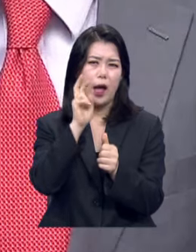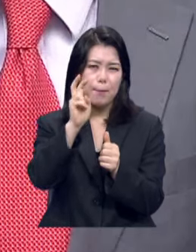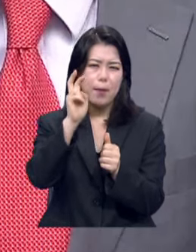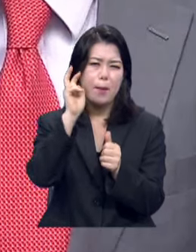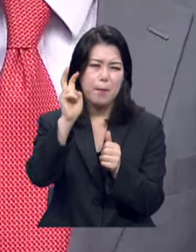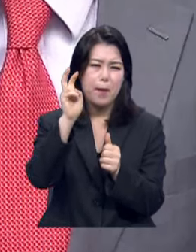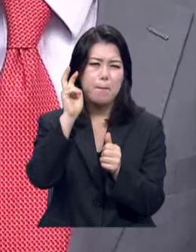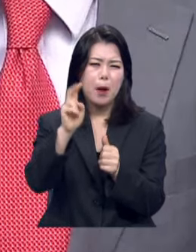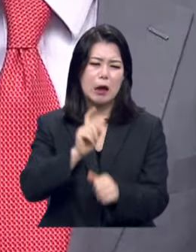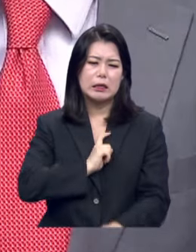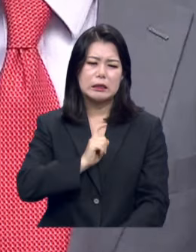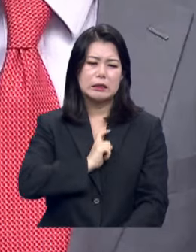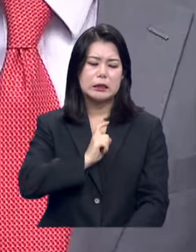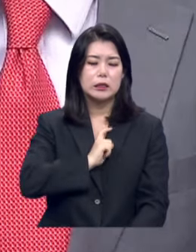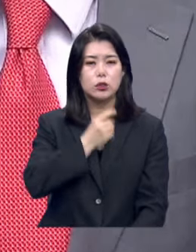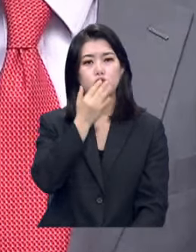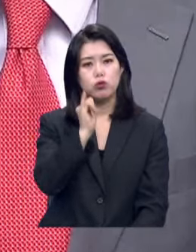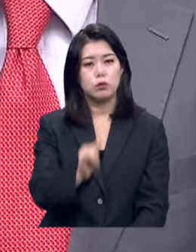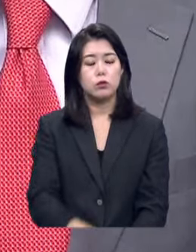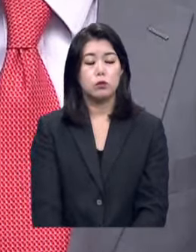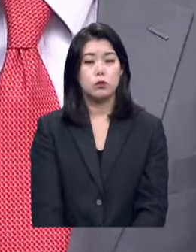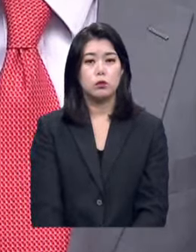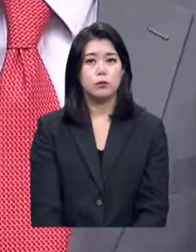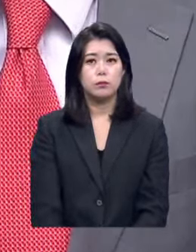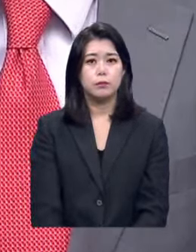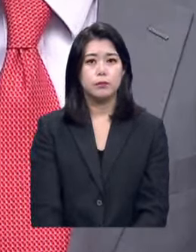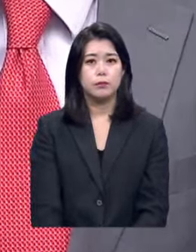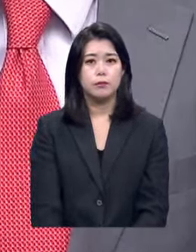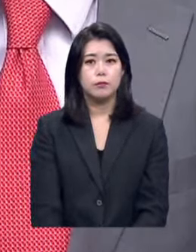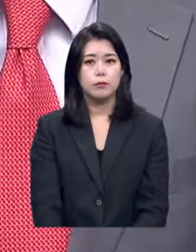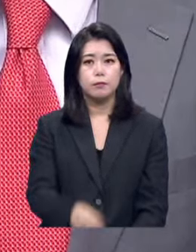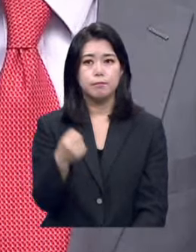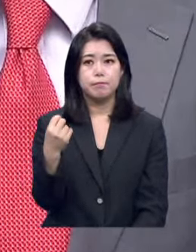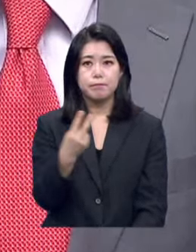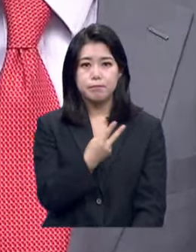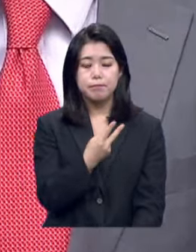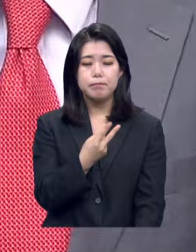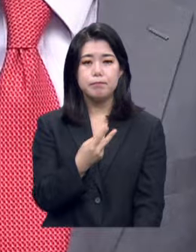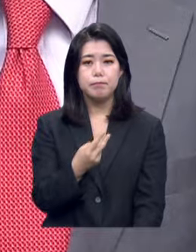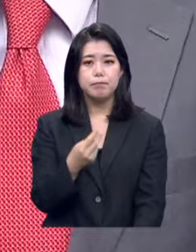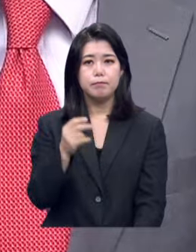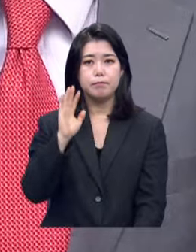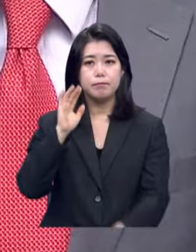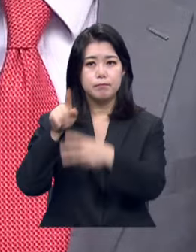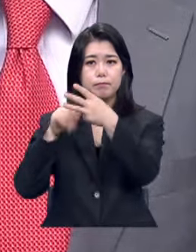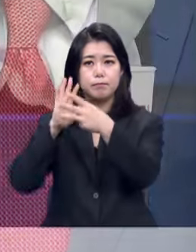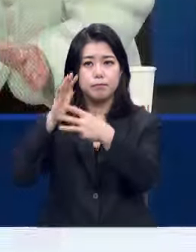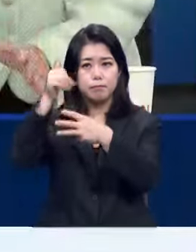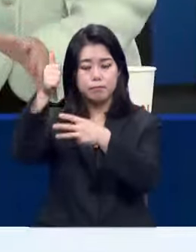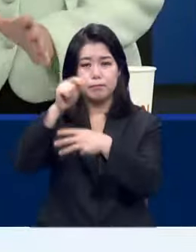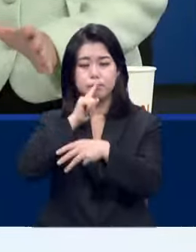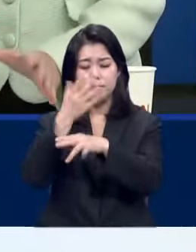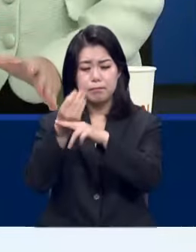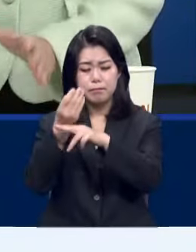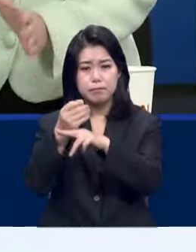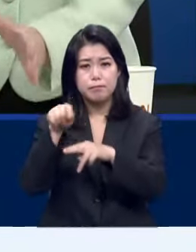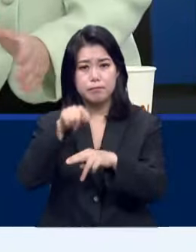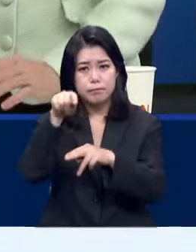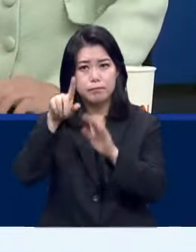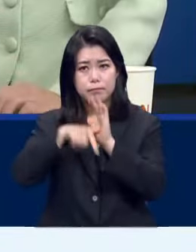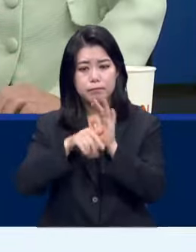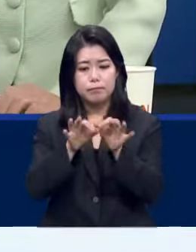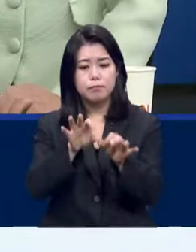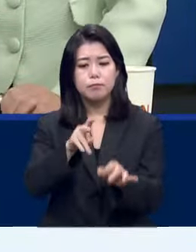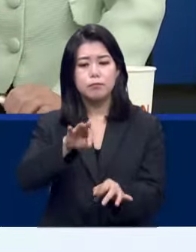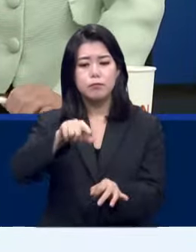추측들이 의혹들은 계속될 수 있다라고 저는 생각이 들고요 일단 윤석열 대통령의 육성에서 공간의 얘기가 나왔고 거기에서 김경 선이를 해